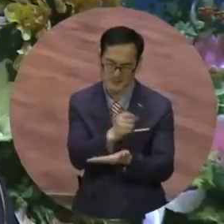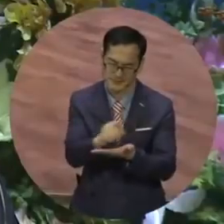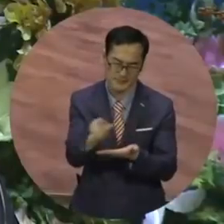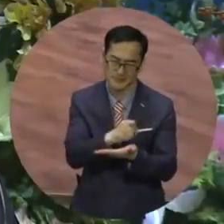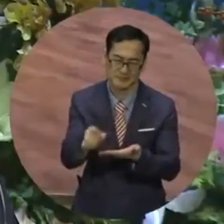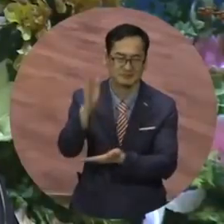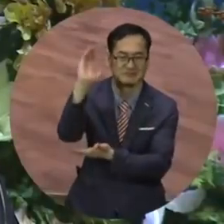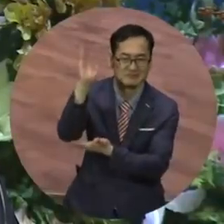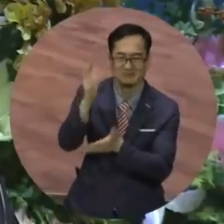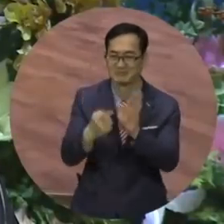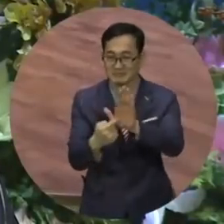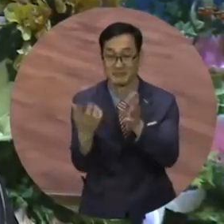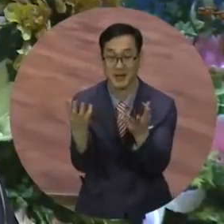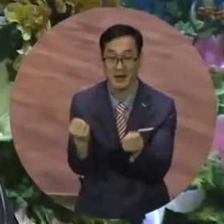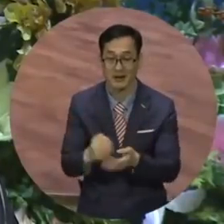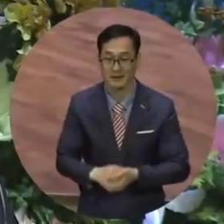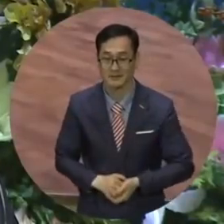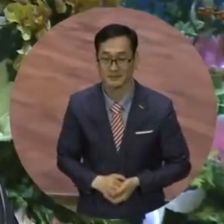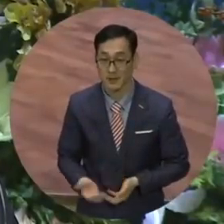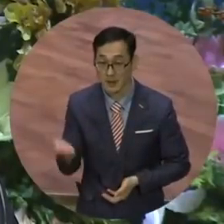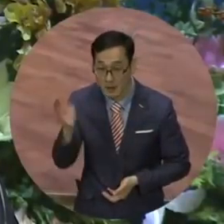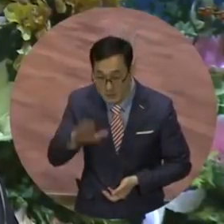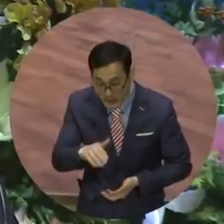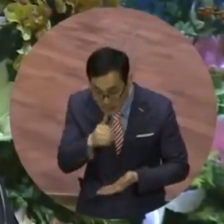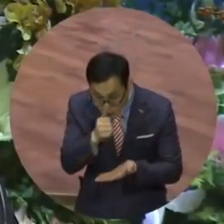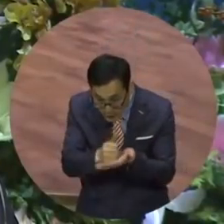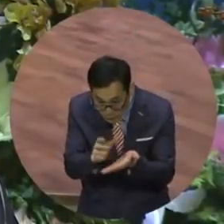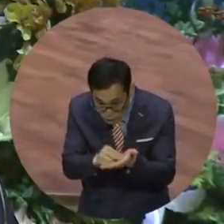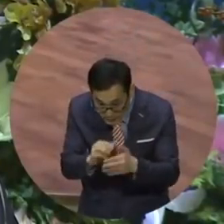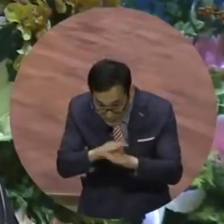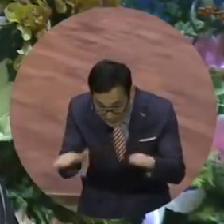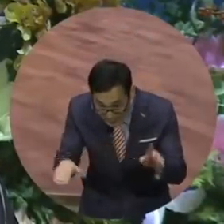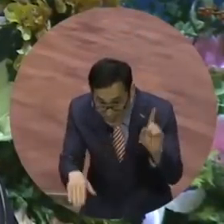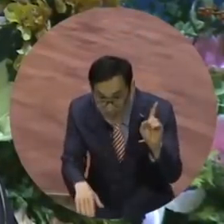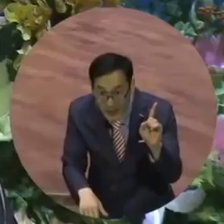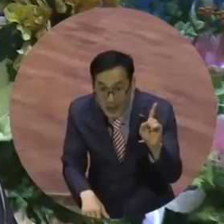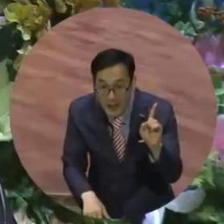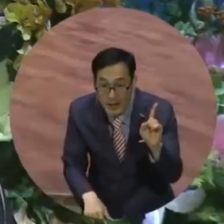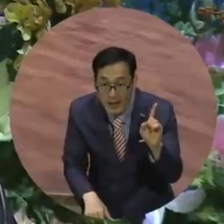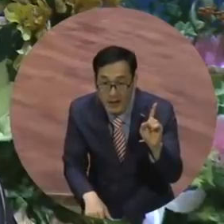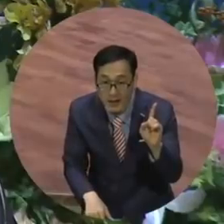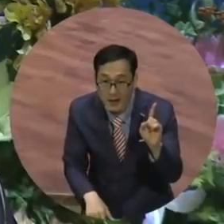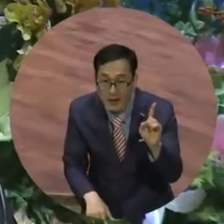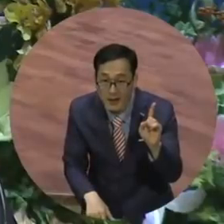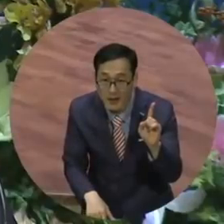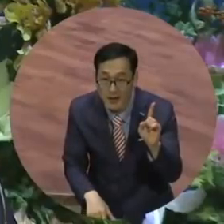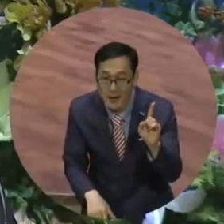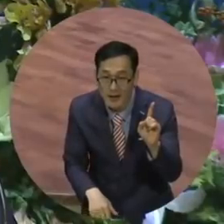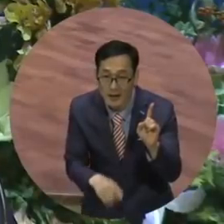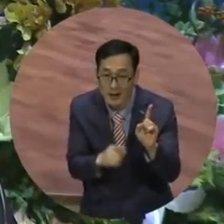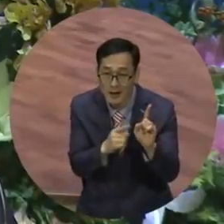그런데 죄 문제는 해결 못하는 인간이었어요. 석가 선생이.